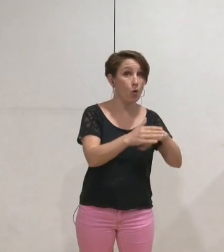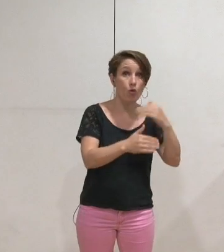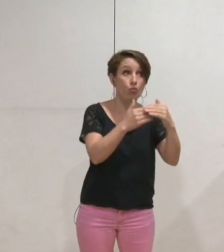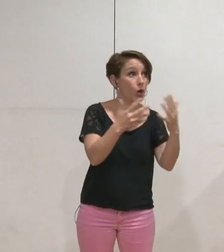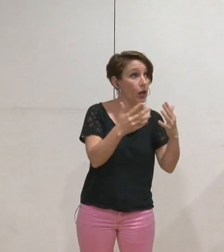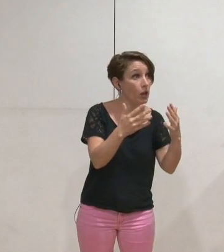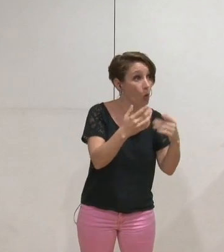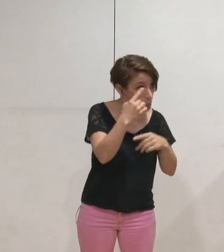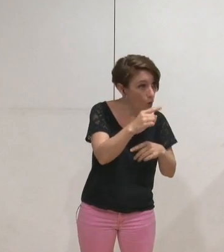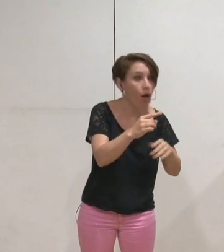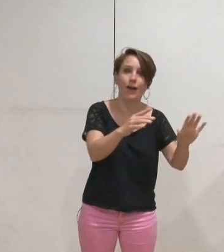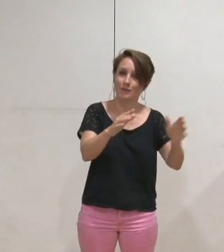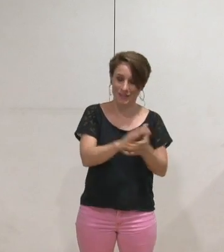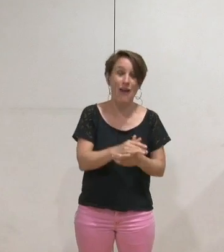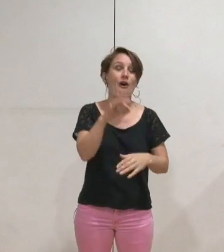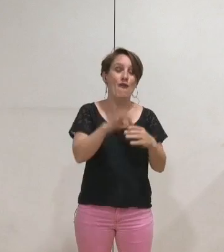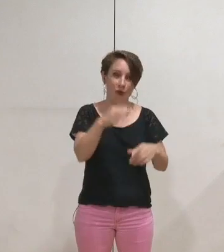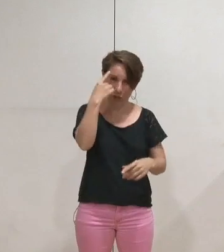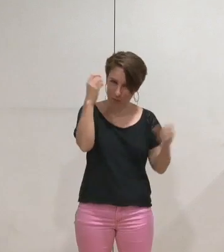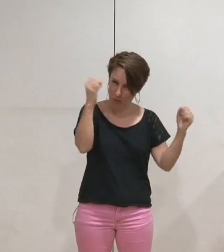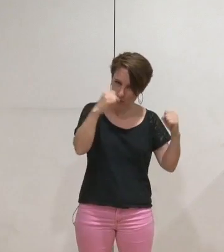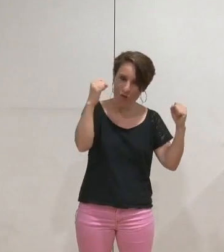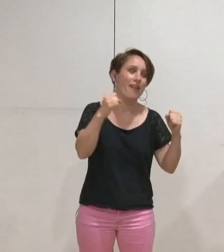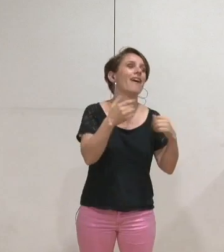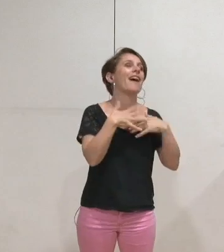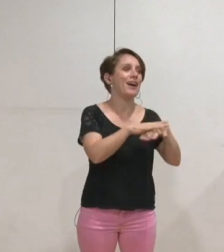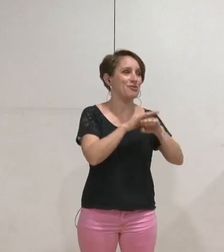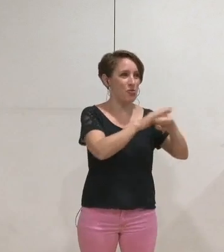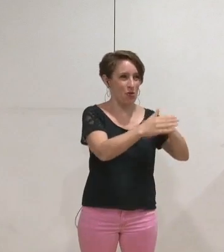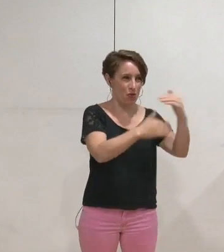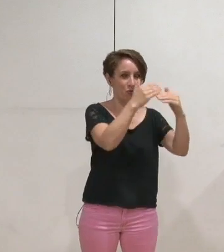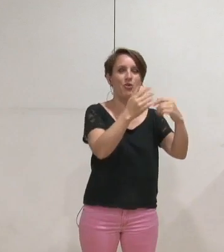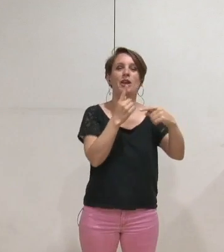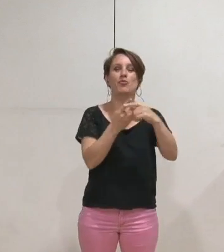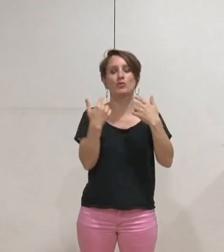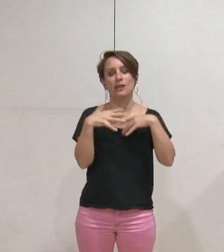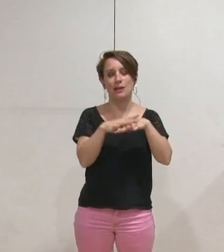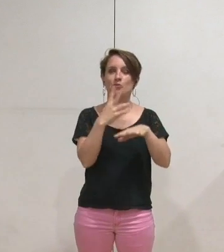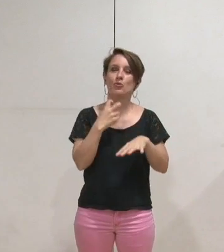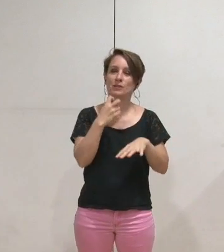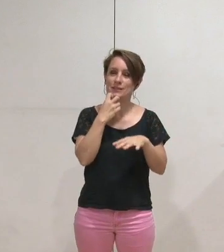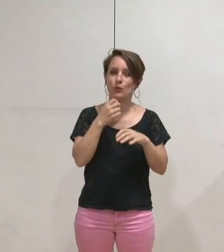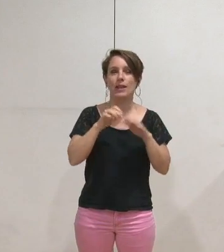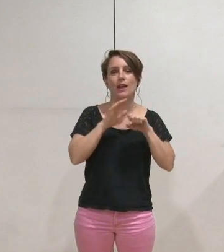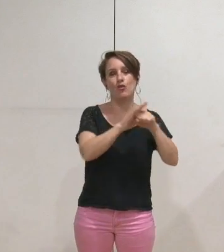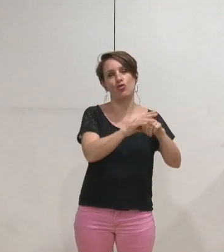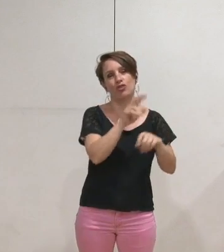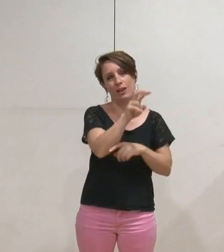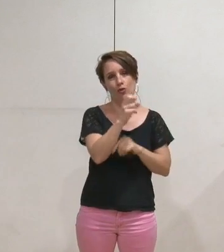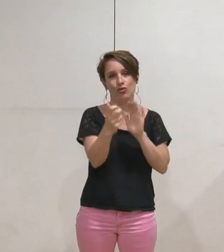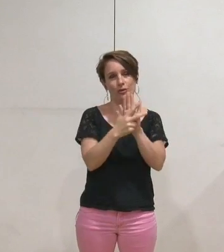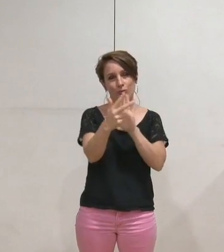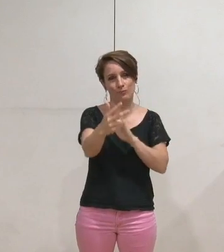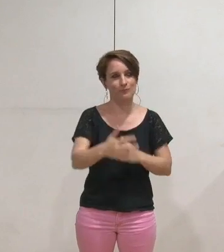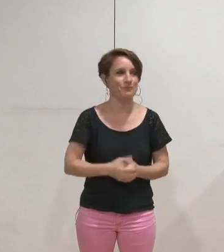que et donc qui vote pour rassemblement de gauche et de progrès rassemblement citoyen la gauche et écologistes délibération